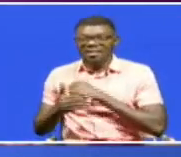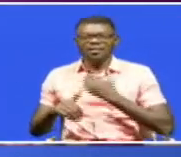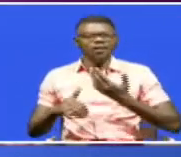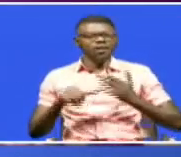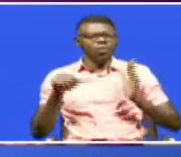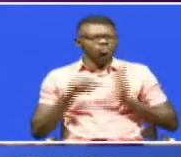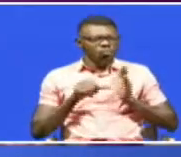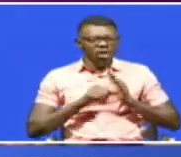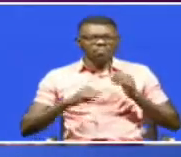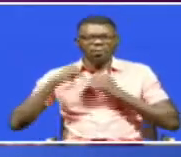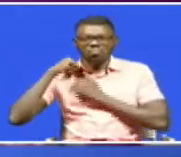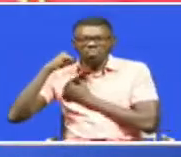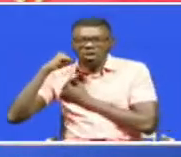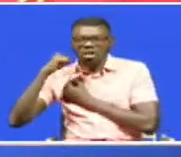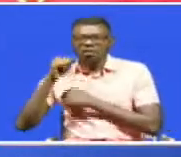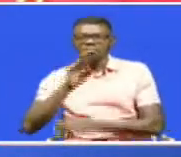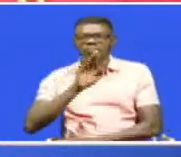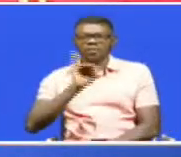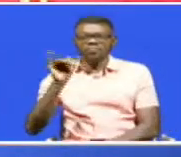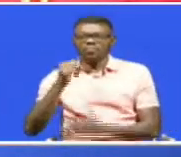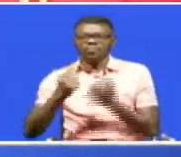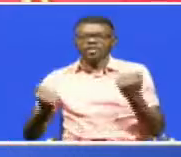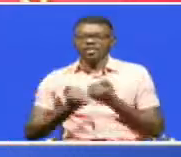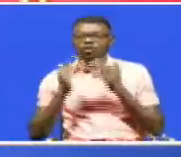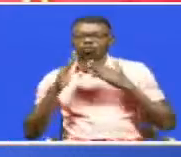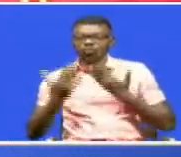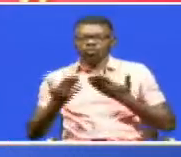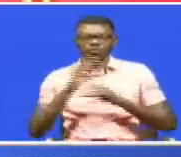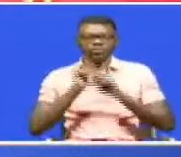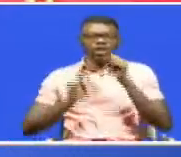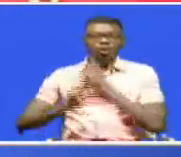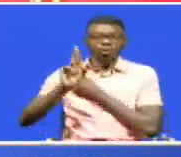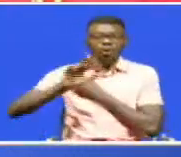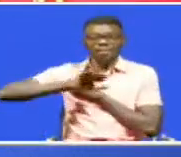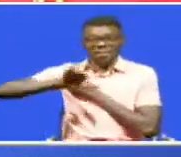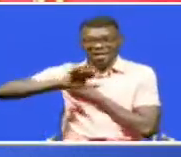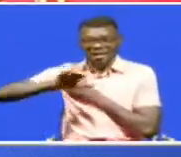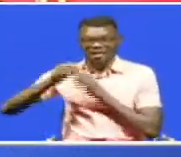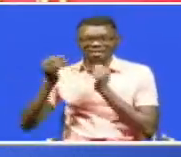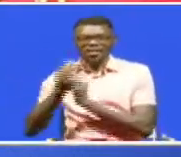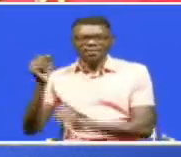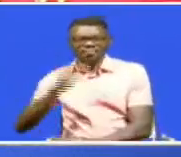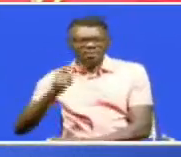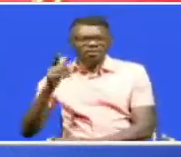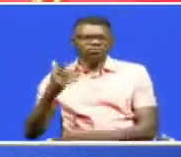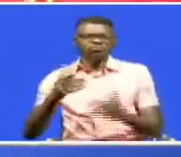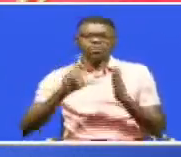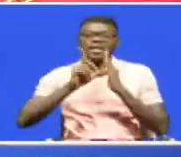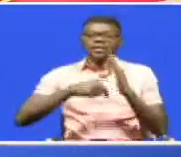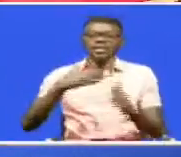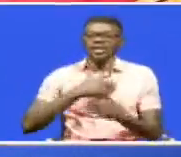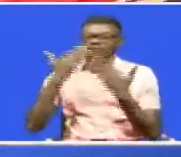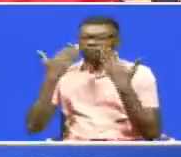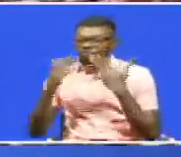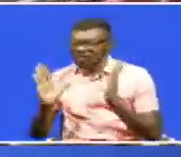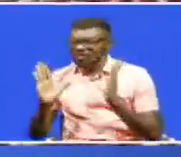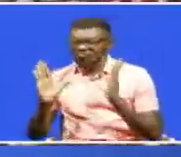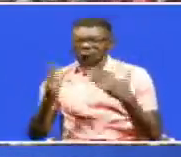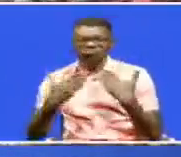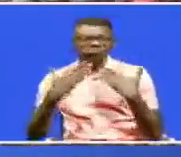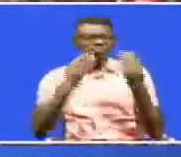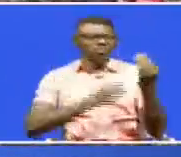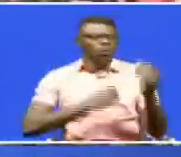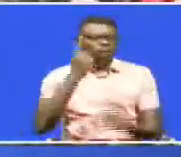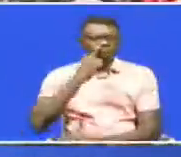really justifying the BBI. Rais Uhuru Kenyatta amesalia na miezi 13 pekee kabla ya kulikunja jamvi na kuelekea